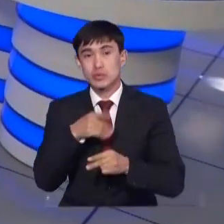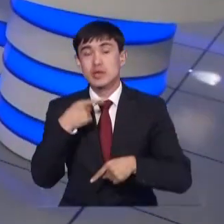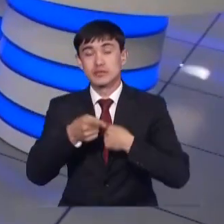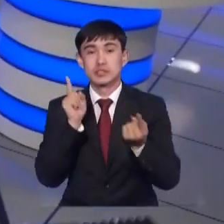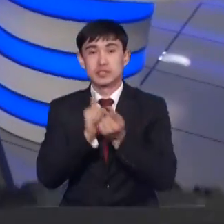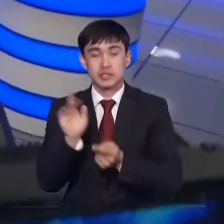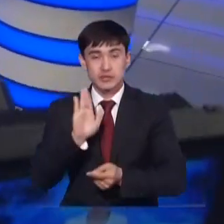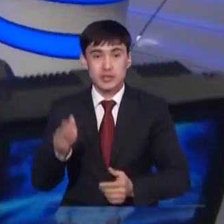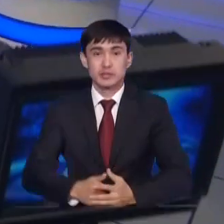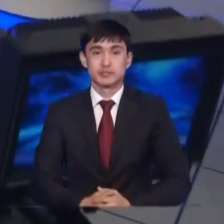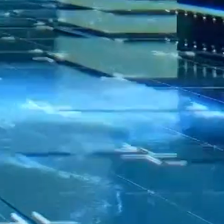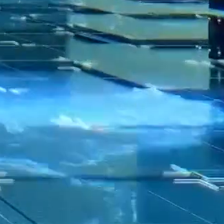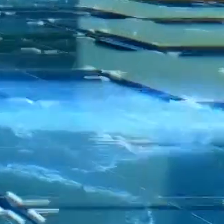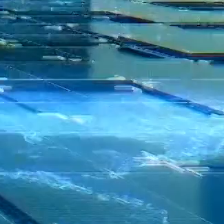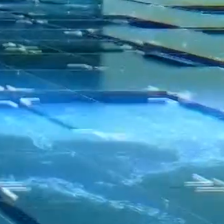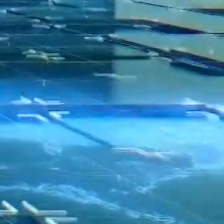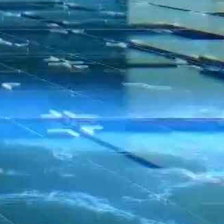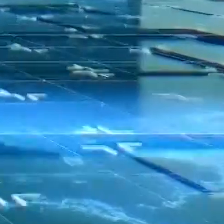телеканале до